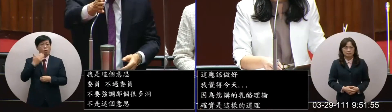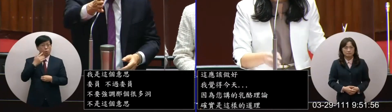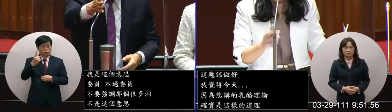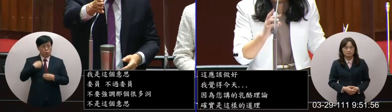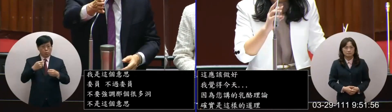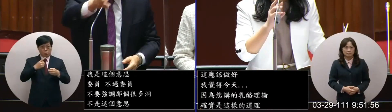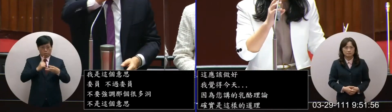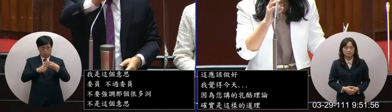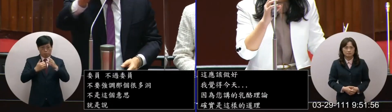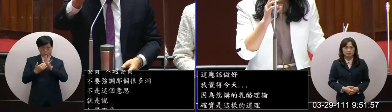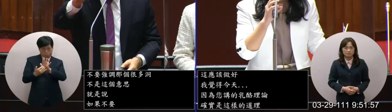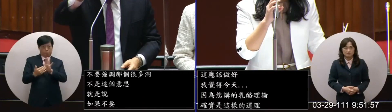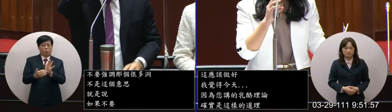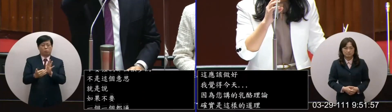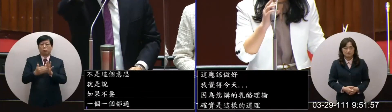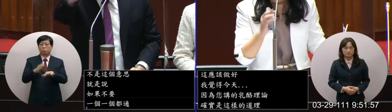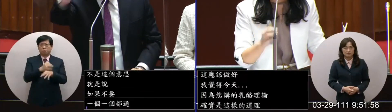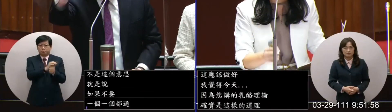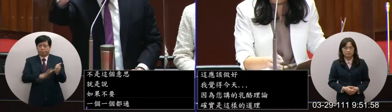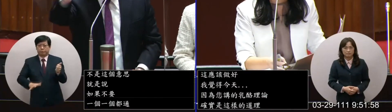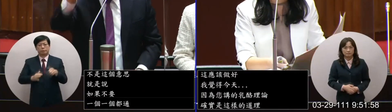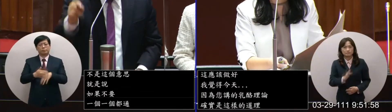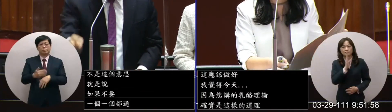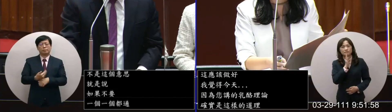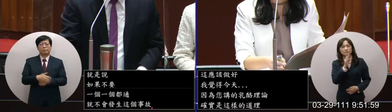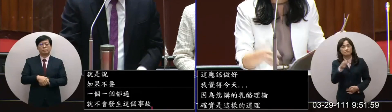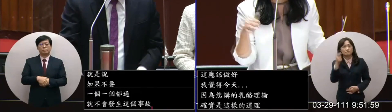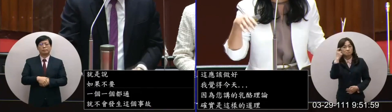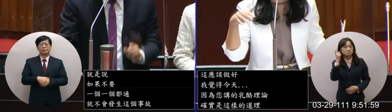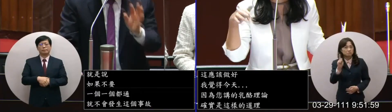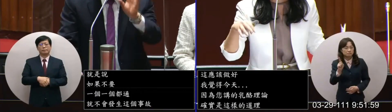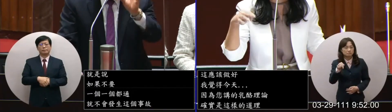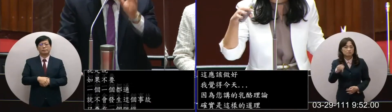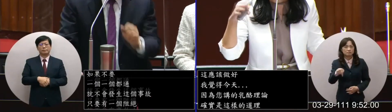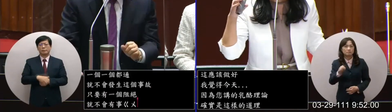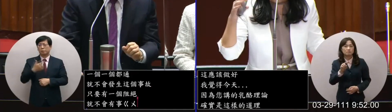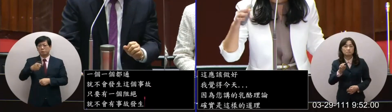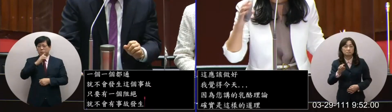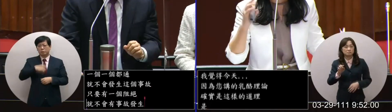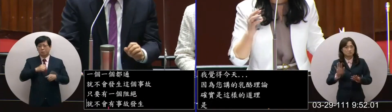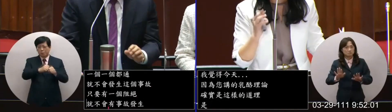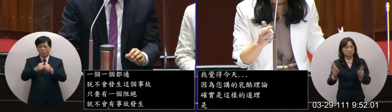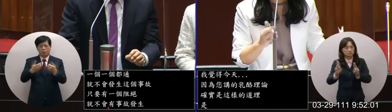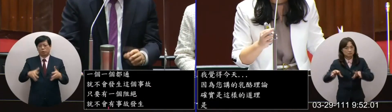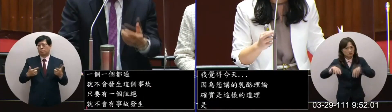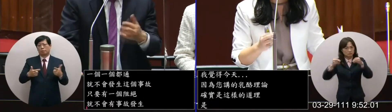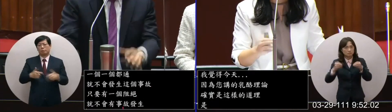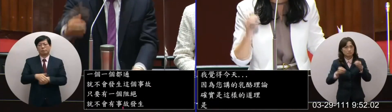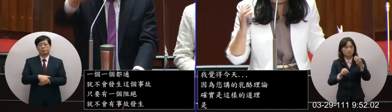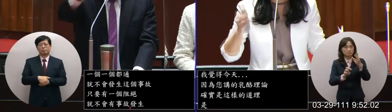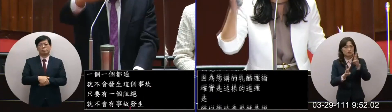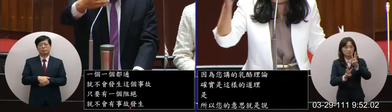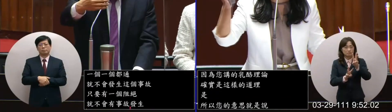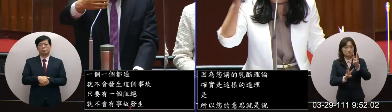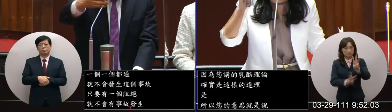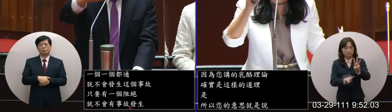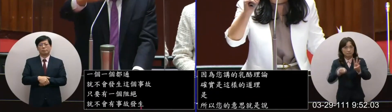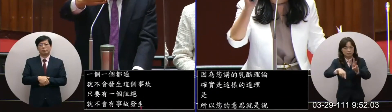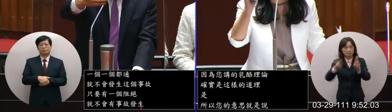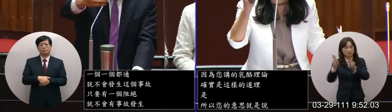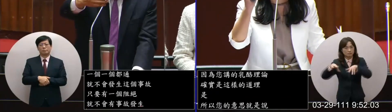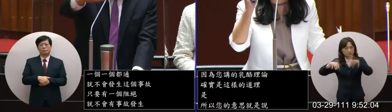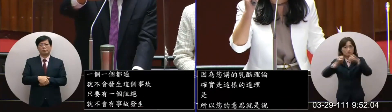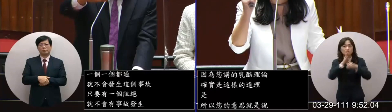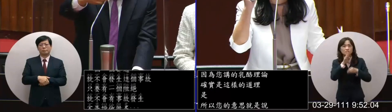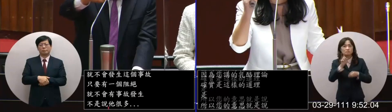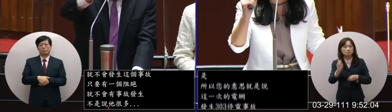要有一个主角的，就不会这个事故。 所以您的意思就是说，这一次的电网发生303停电事故，就是因为有很多